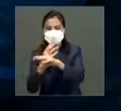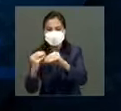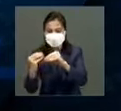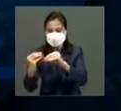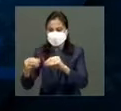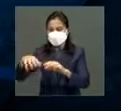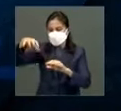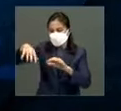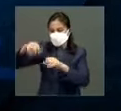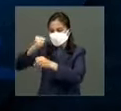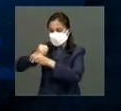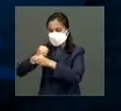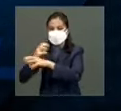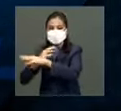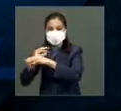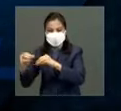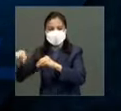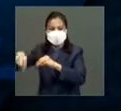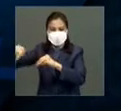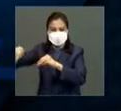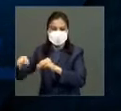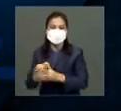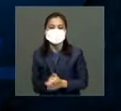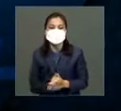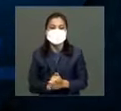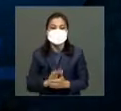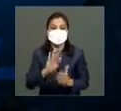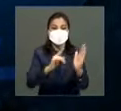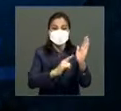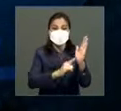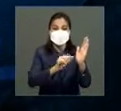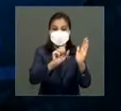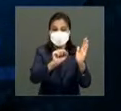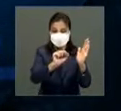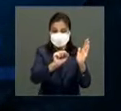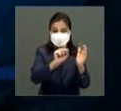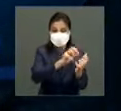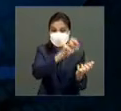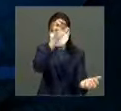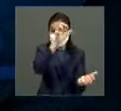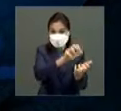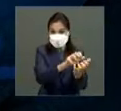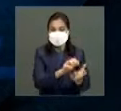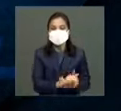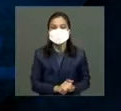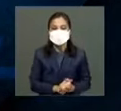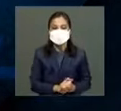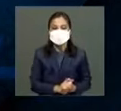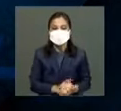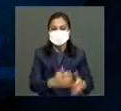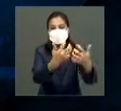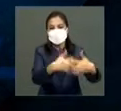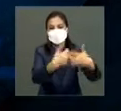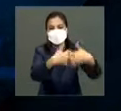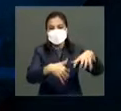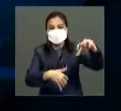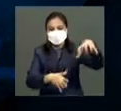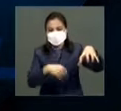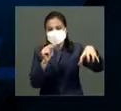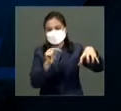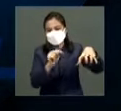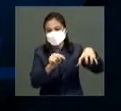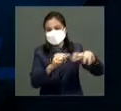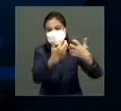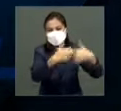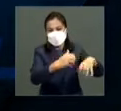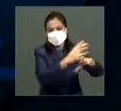านนะครับส่วนของทางสมุทรปราการนะครับก็จะอยู่ในคลัสเตอร์ที่เป็นโรงงานที่เคยนำเรียนไปแล้วนะครับ